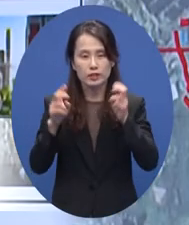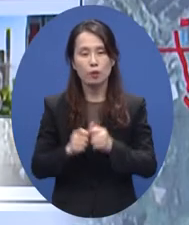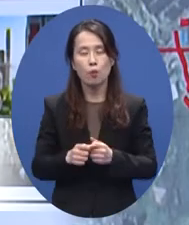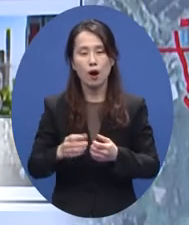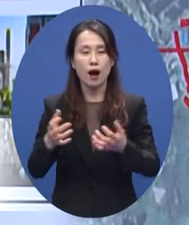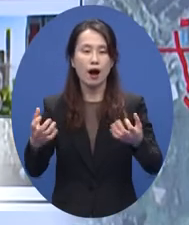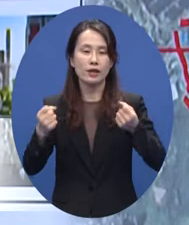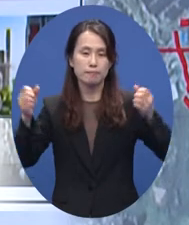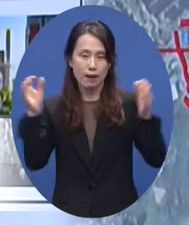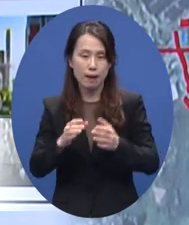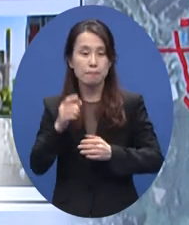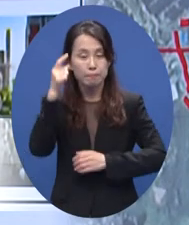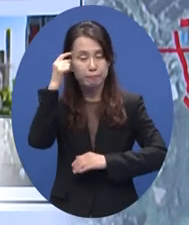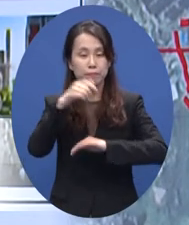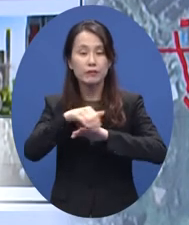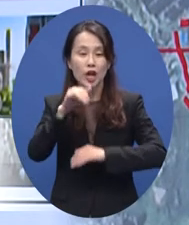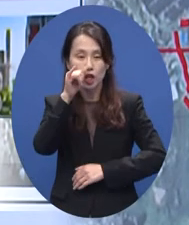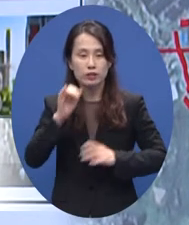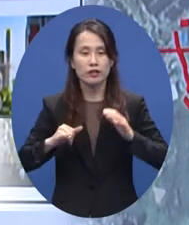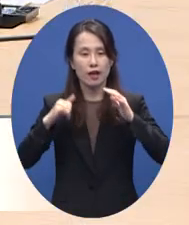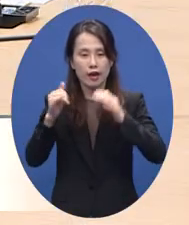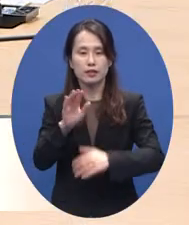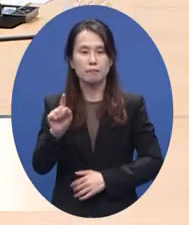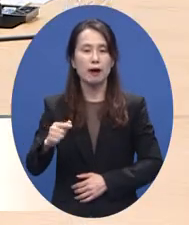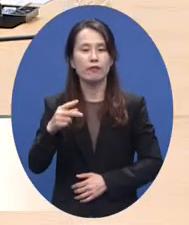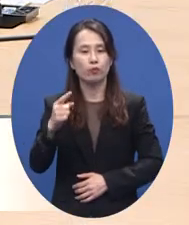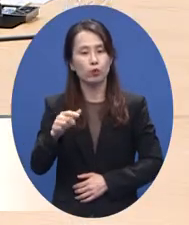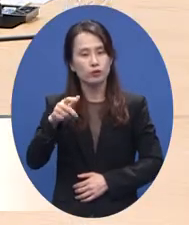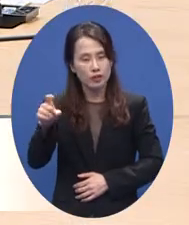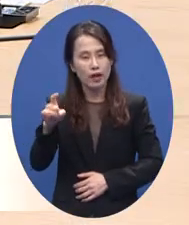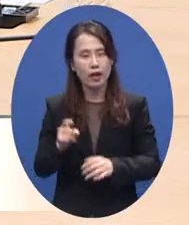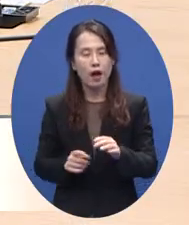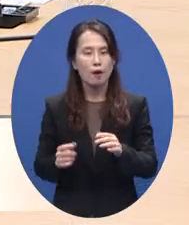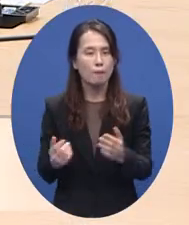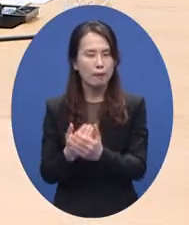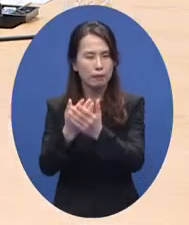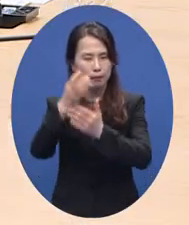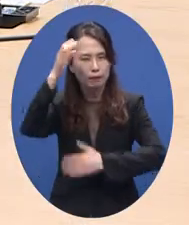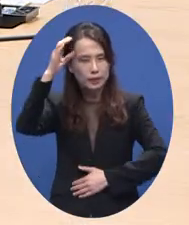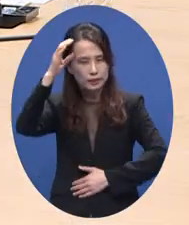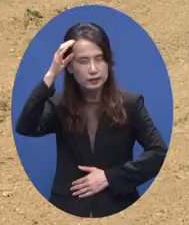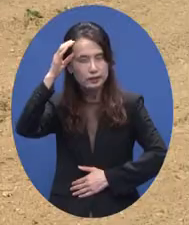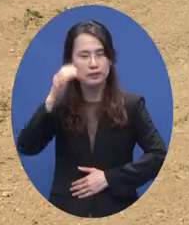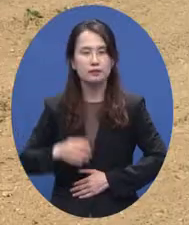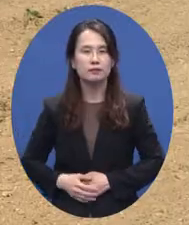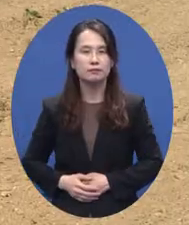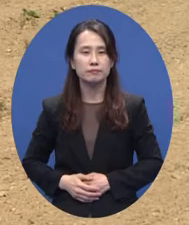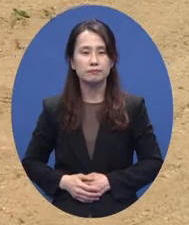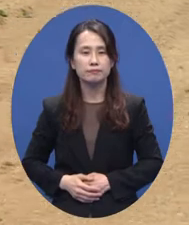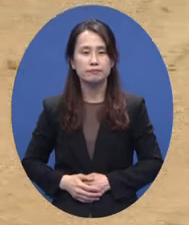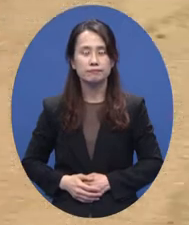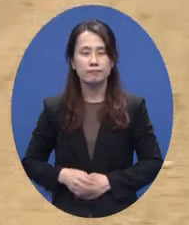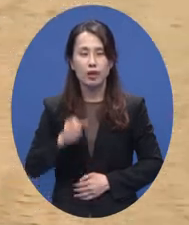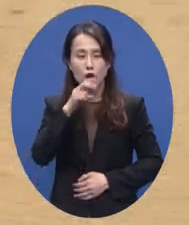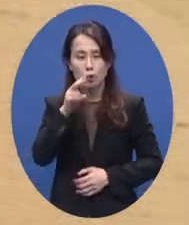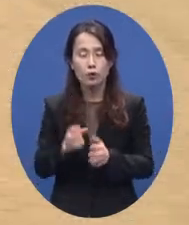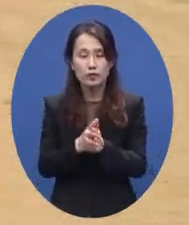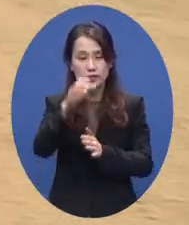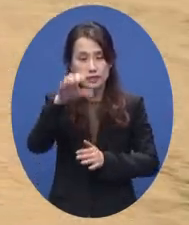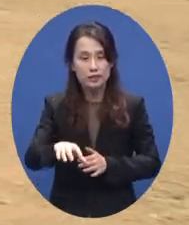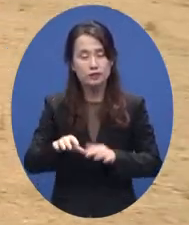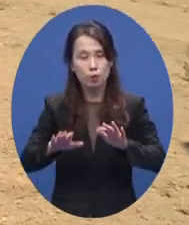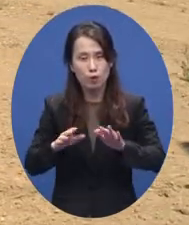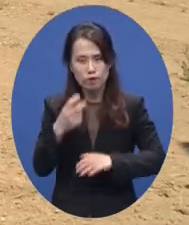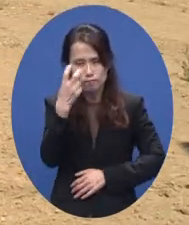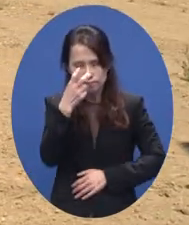수립 중으로 세계적인 반도체 생산기지의 성장 동력이 될 것으로 기대하고 있습니다. 경기 용인 플랫폼 시티는 올해